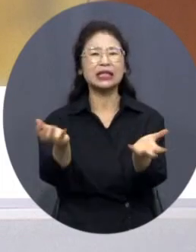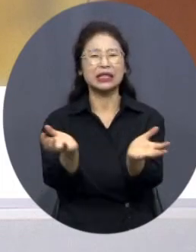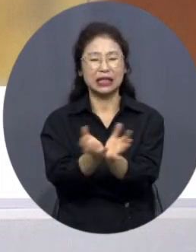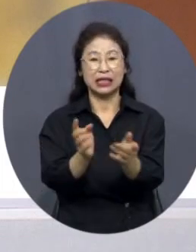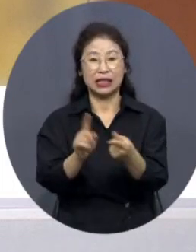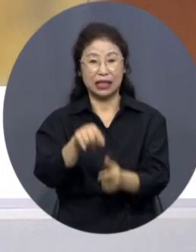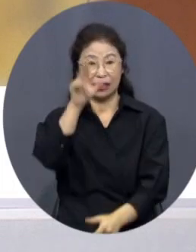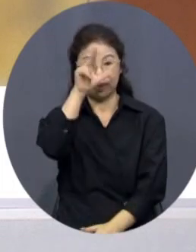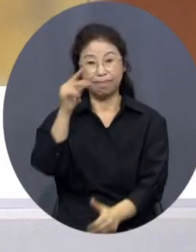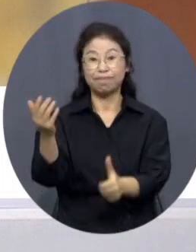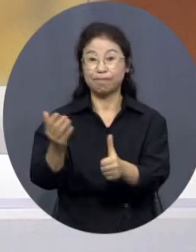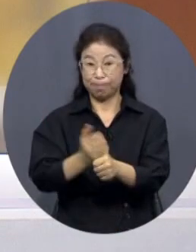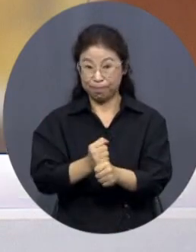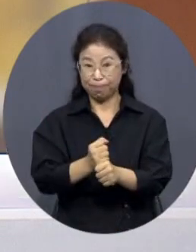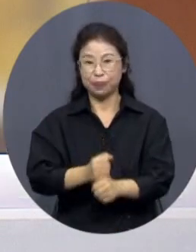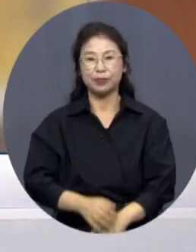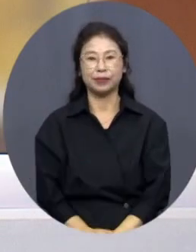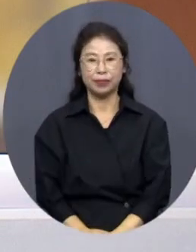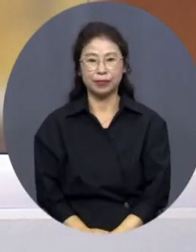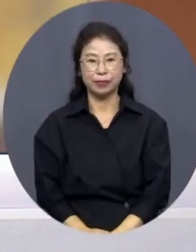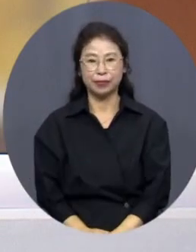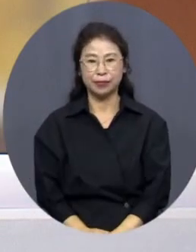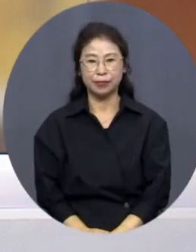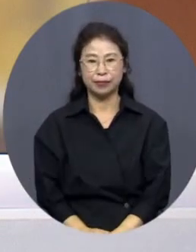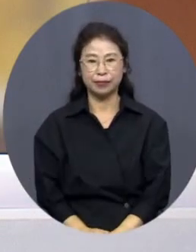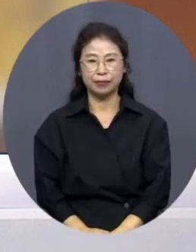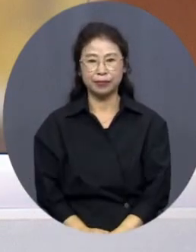경찰에 붙잡혔습니다 홍수영